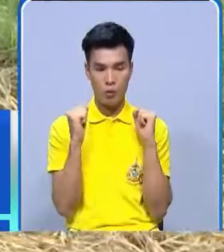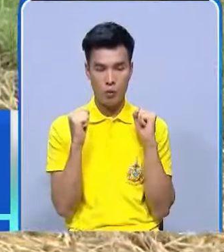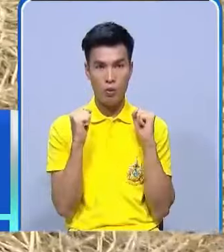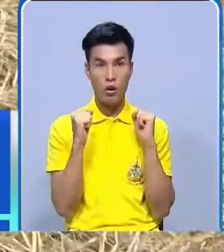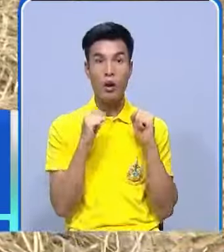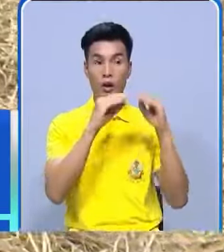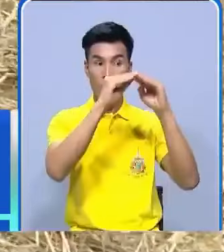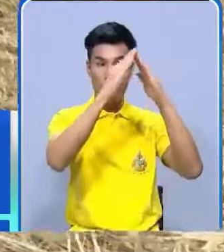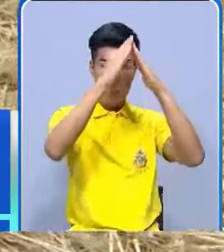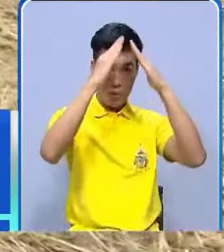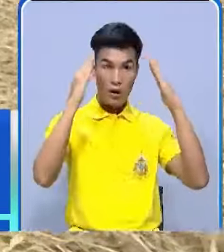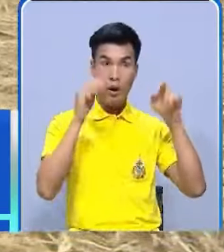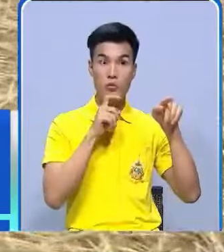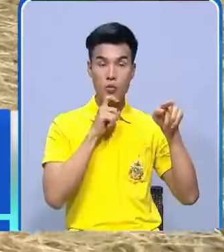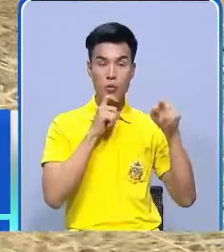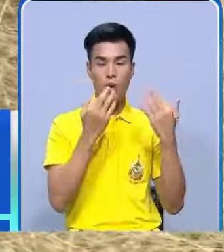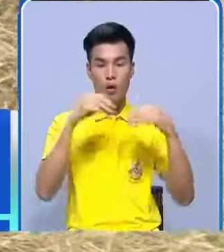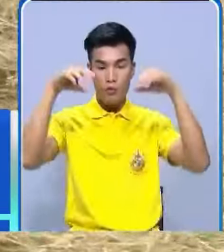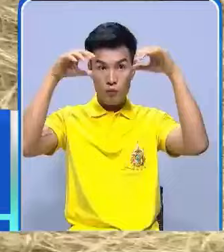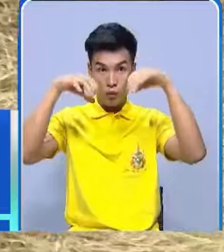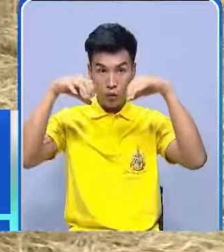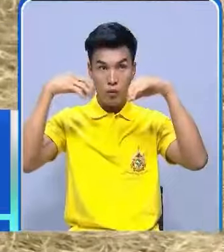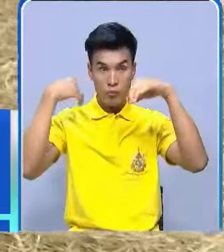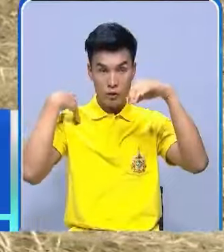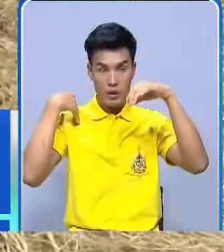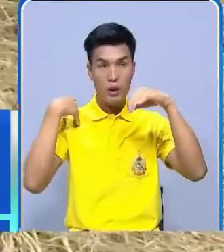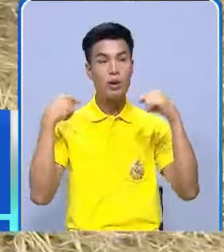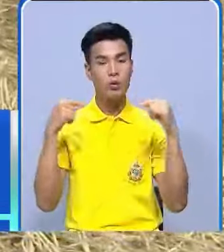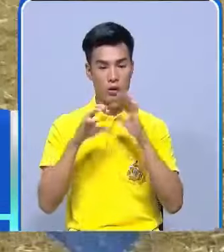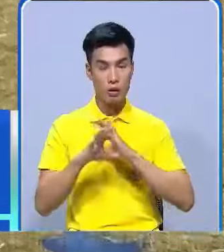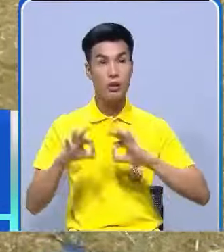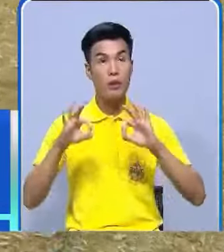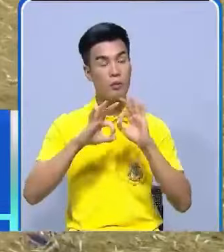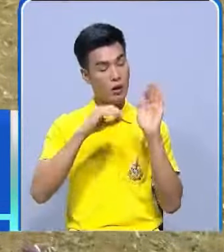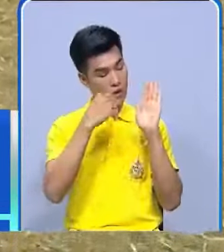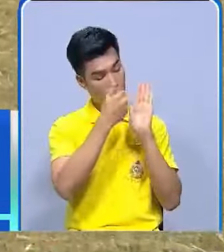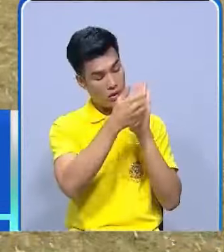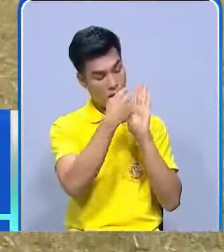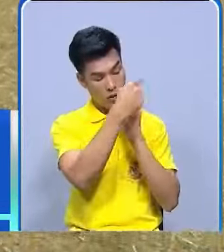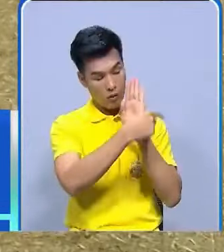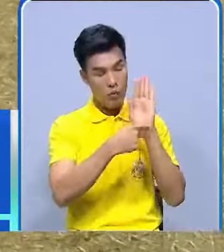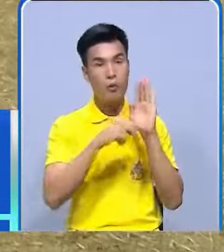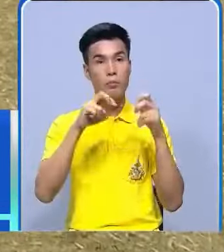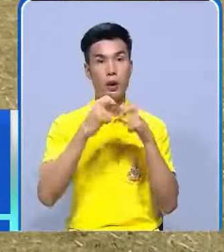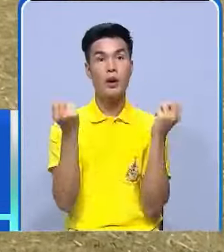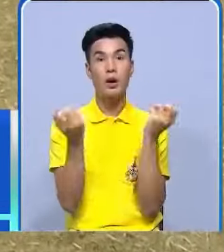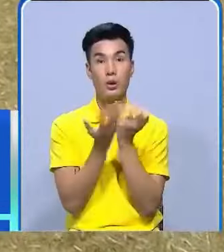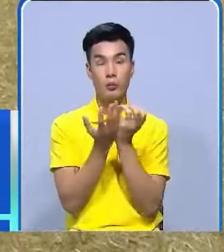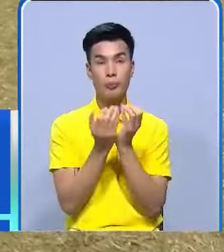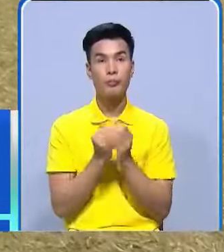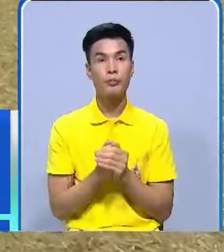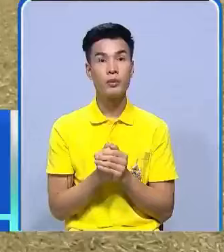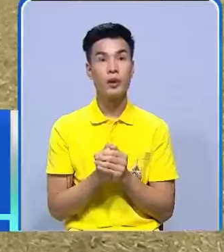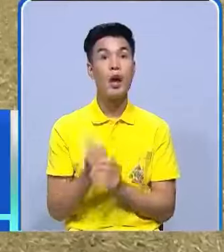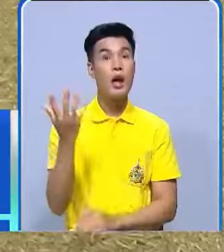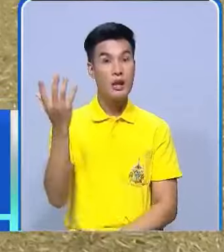ามนะคะก็เดี๋ยวจะมีฝนตกโดยเฉพาะทางด้านตะวันออกของภาคอีสานจะได้รับผลกระทบนะคะส่วนแปลงที่เหลือบ